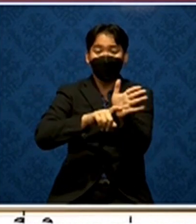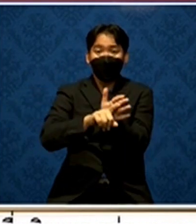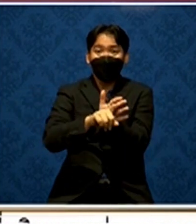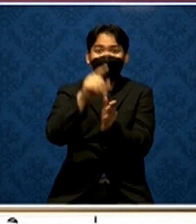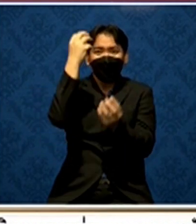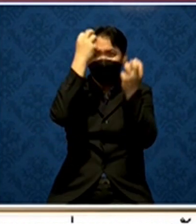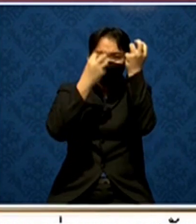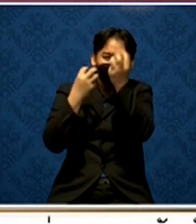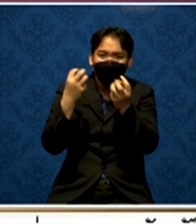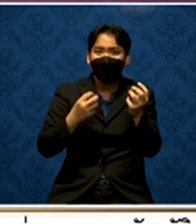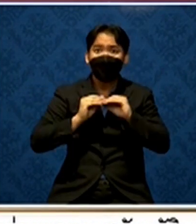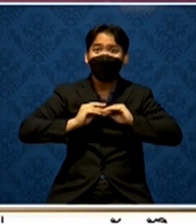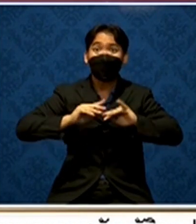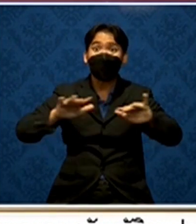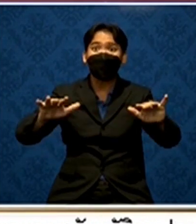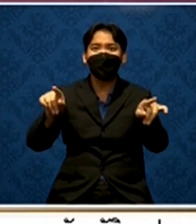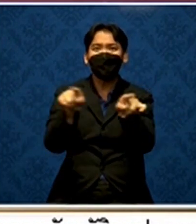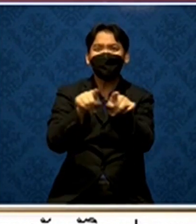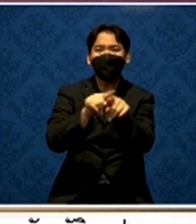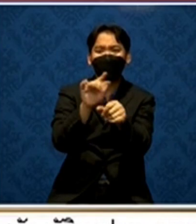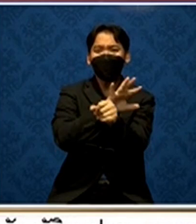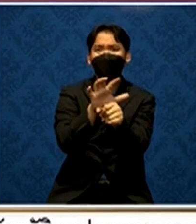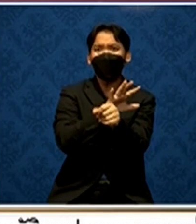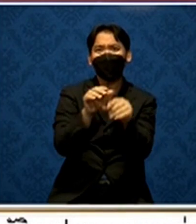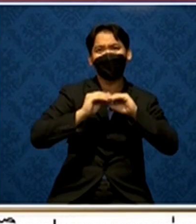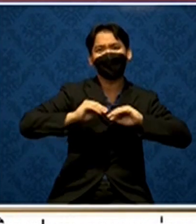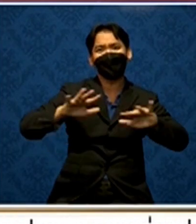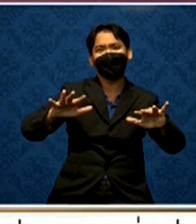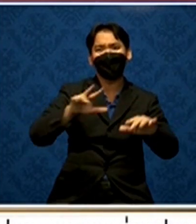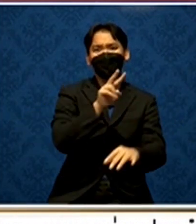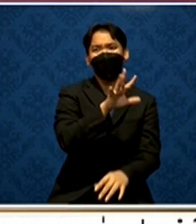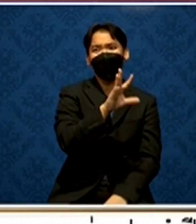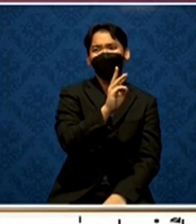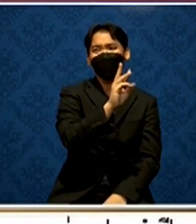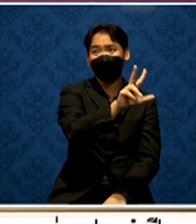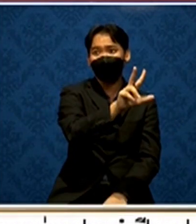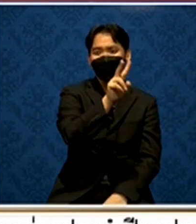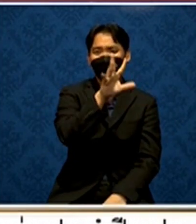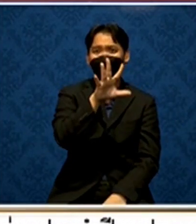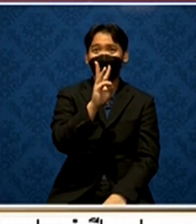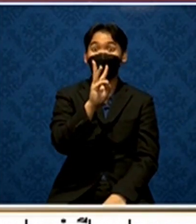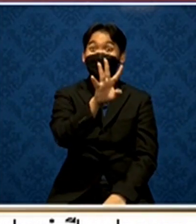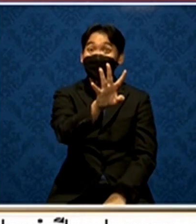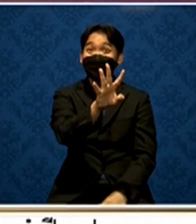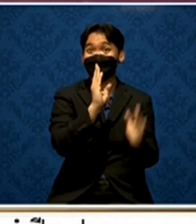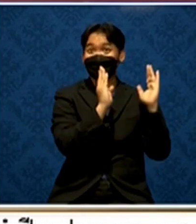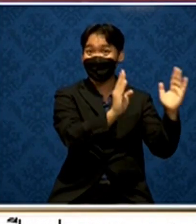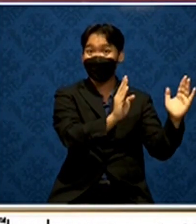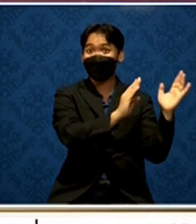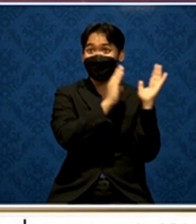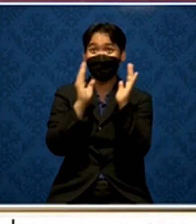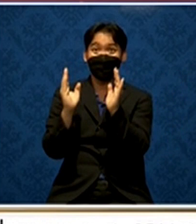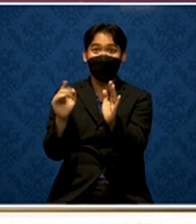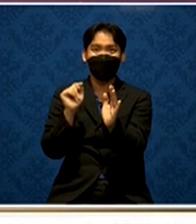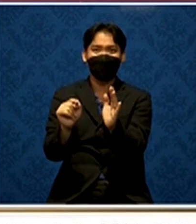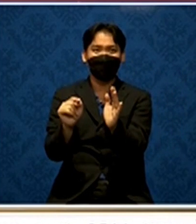การระบาดของโควิด-19 ที่ผ่านมาในปี2563กับ2564ที่รัฐเห็นความสัมพันธ์ให้งบเพิ่มขึ้นแ